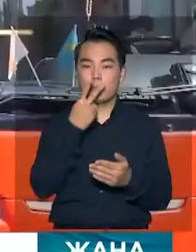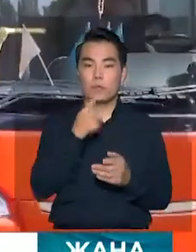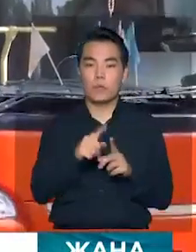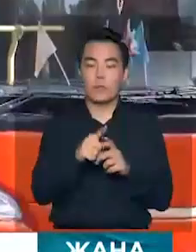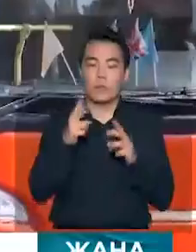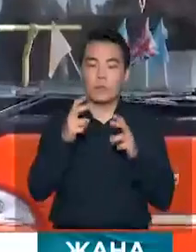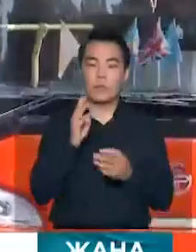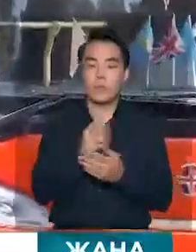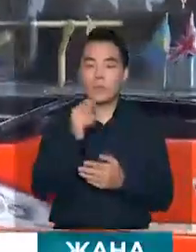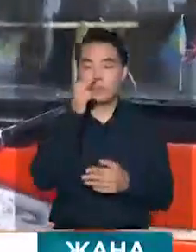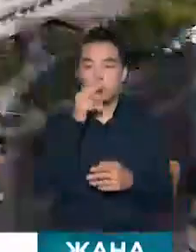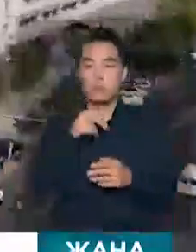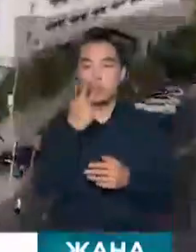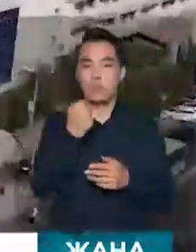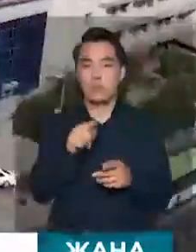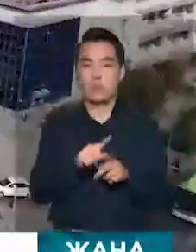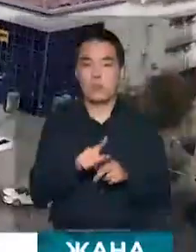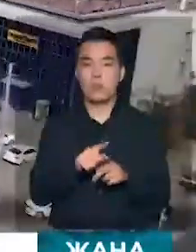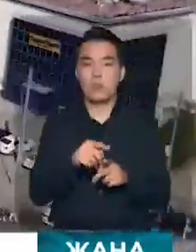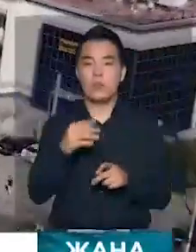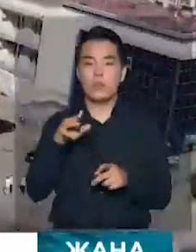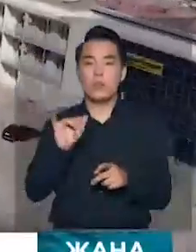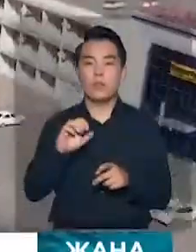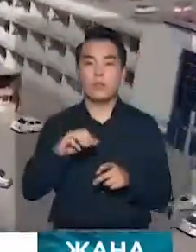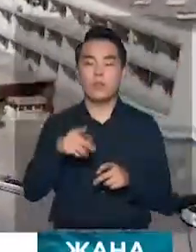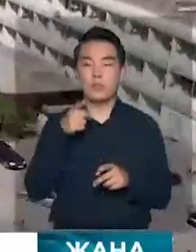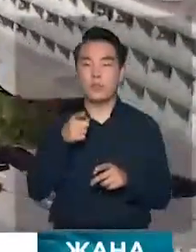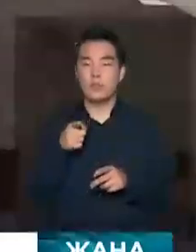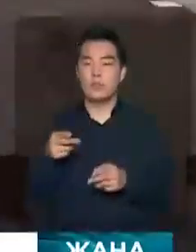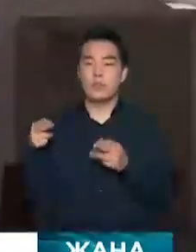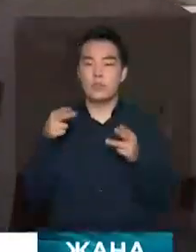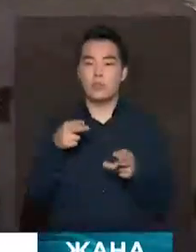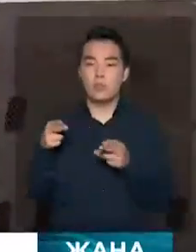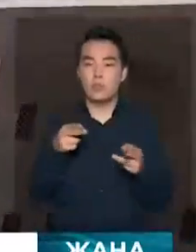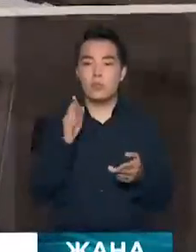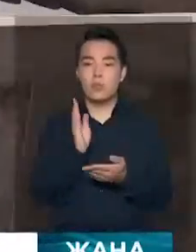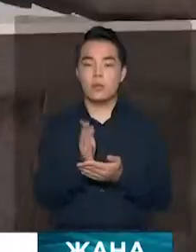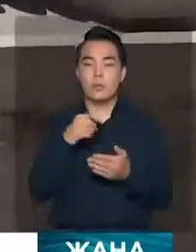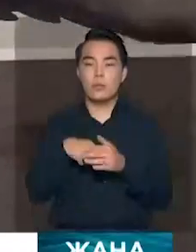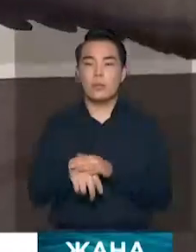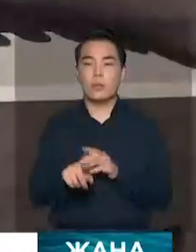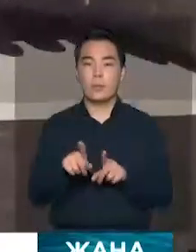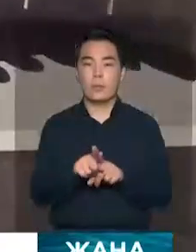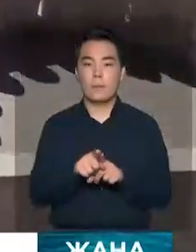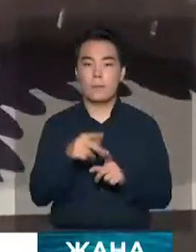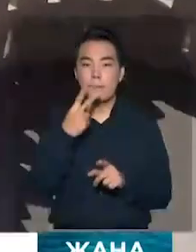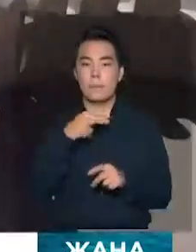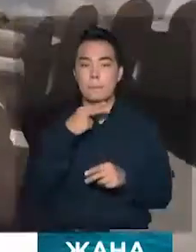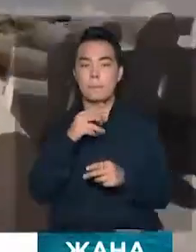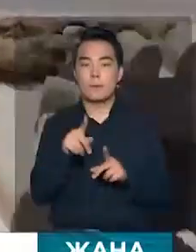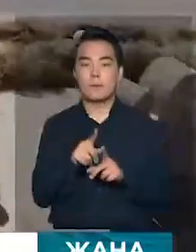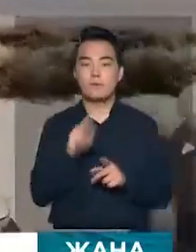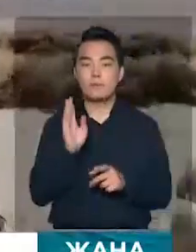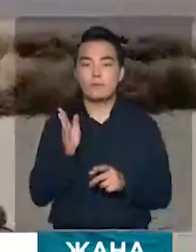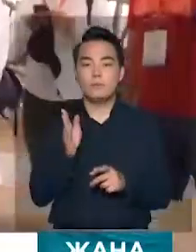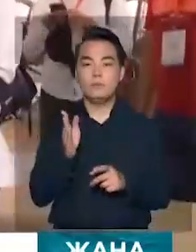келеді. Шымкент бір күнде 10 мыңға жоқ саяхатшыны қабылдауға қауқарлы. Аймақта туристері жайғастыратын 140 орналастыру орны жұмыс істейді.